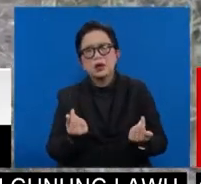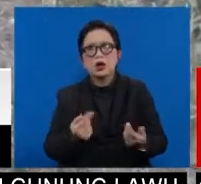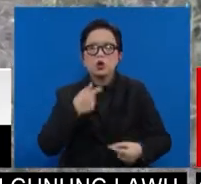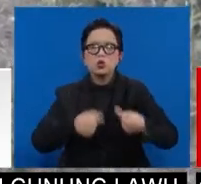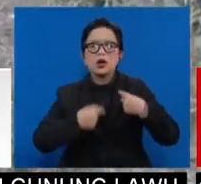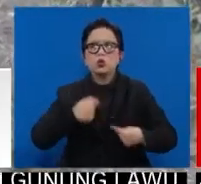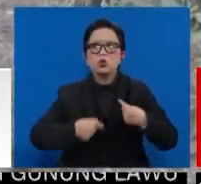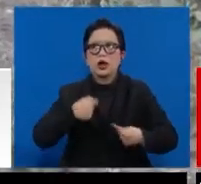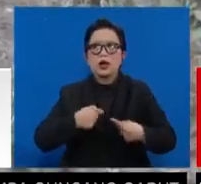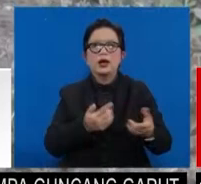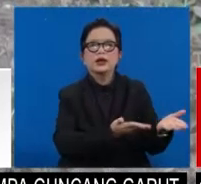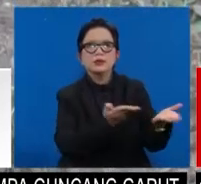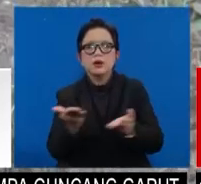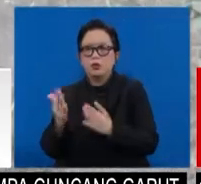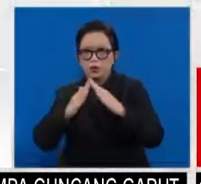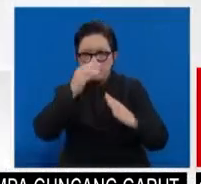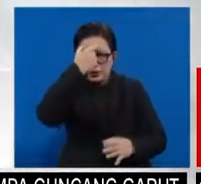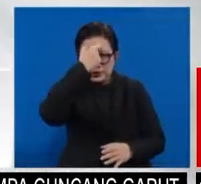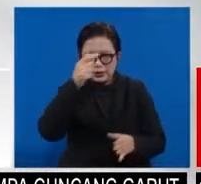terdekat.